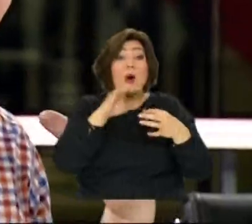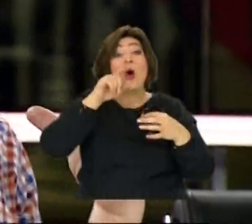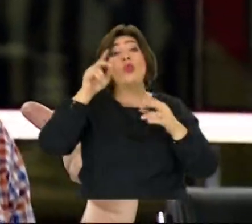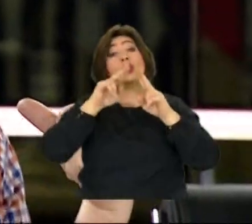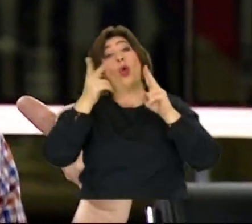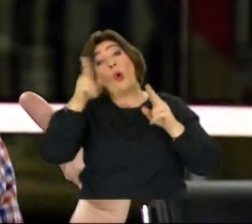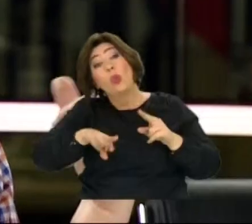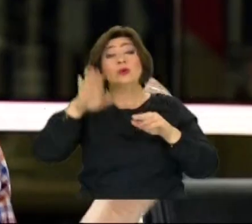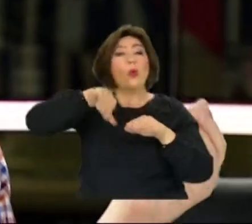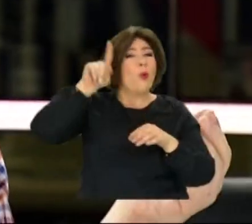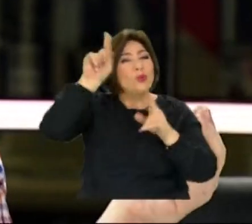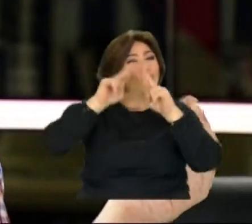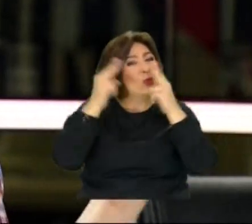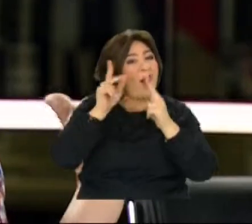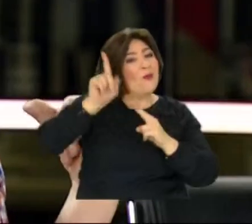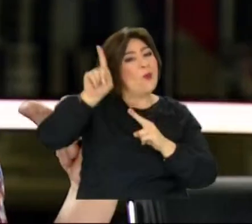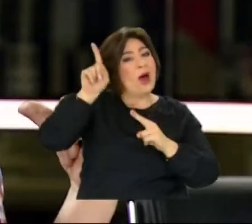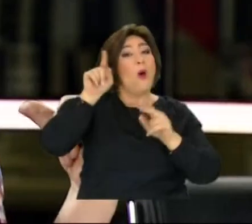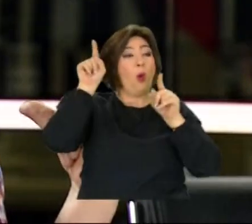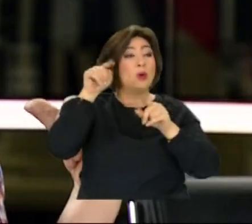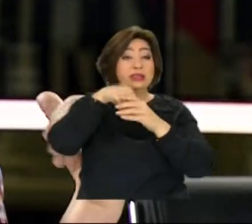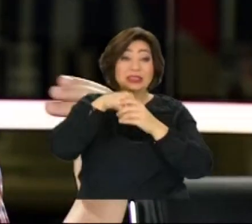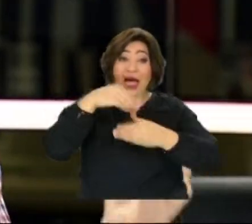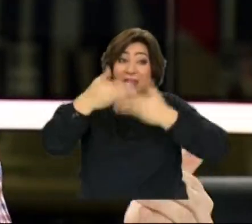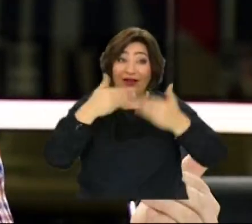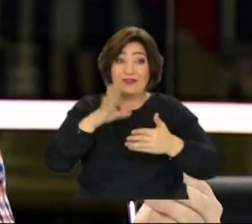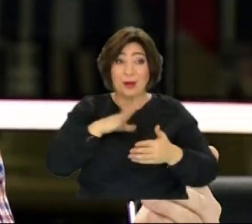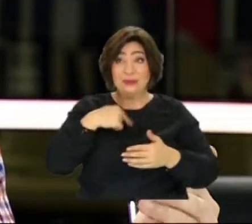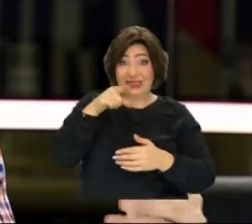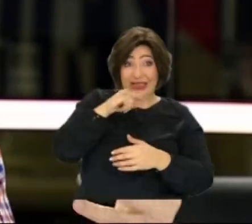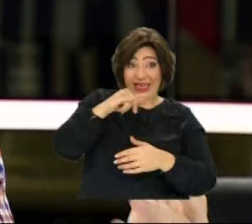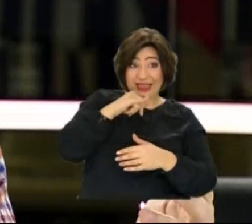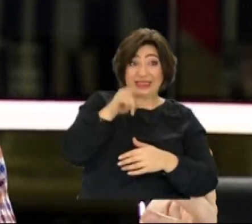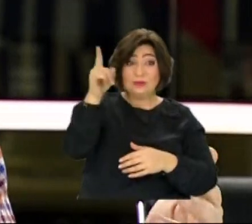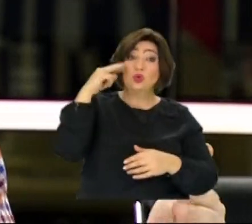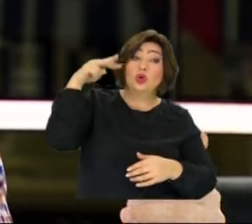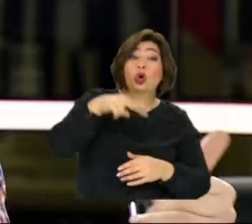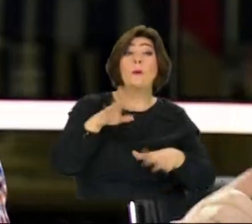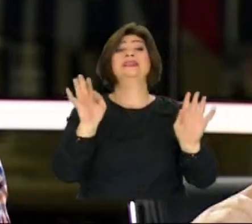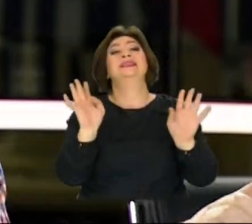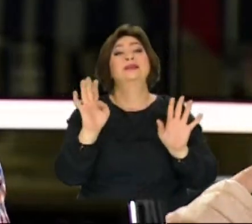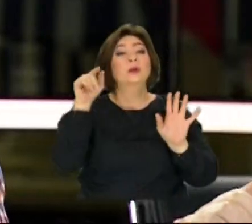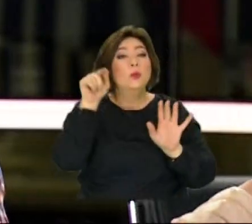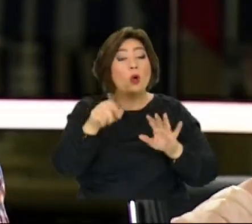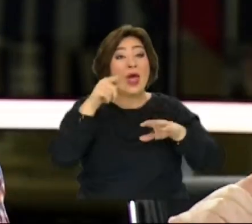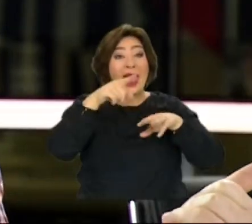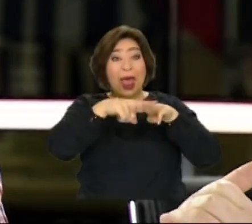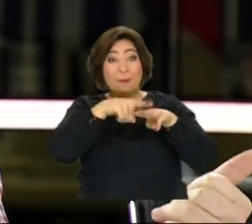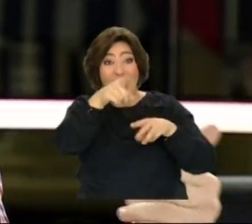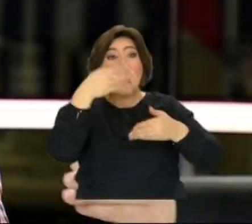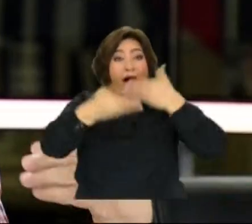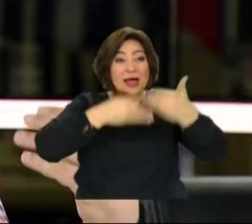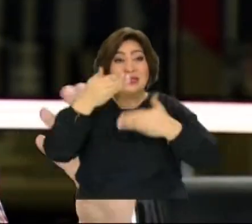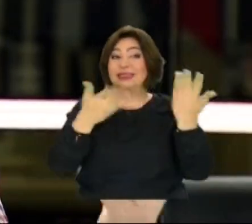ben özellikle o kısmını söyledim. Siz onu görmezsiniz diye başka bir ayette vurgu var. Biz size yakınız o anda ama siz bunu görmezsiniz var. Bu Emre'nin anlattığı şeyler bizim